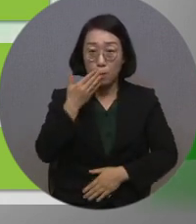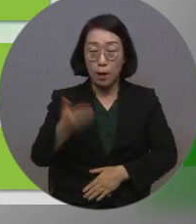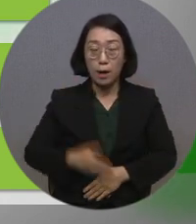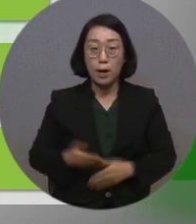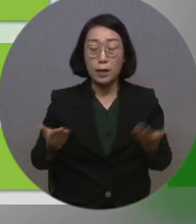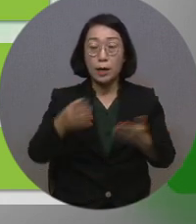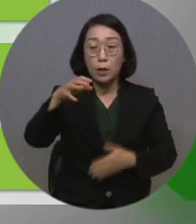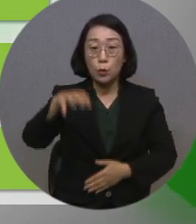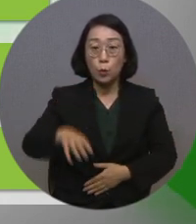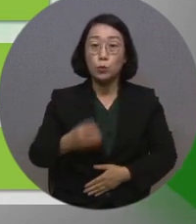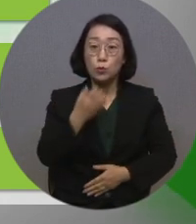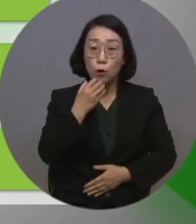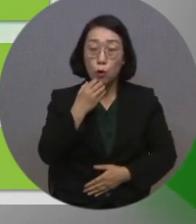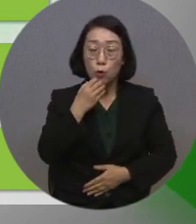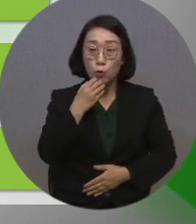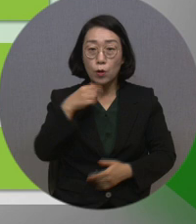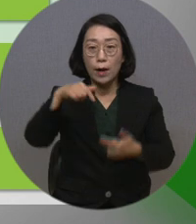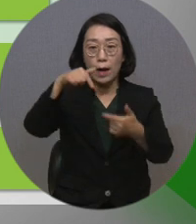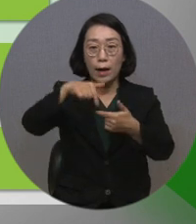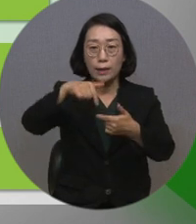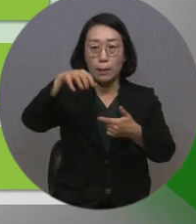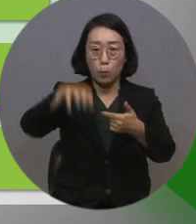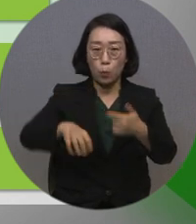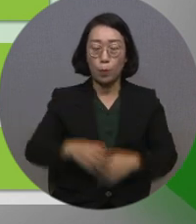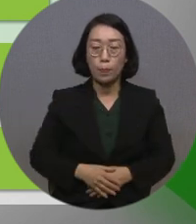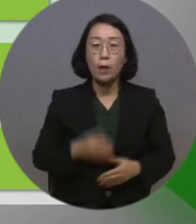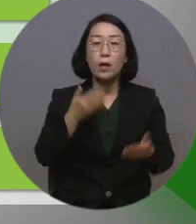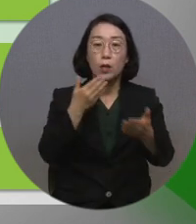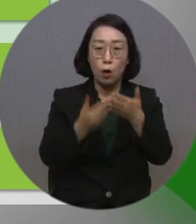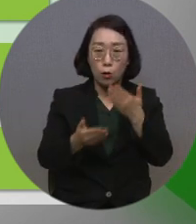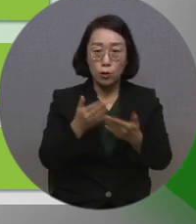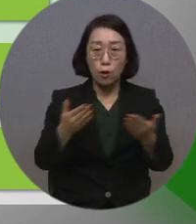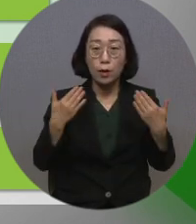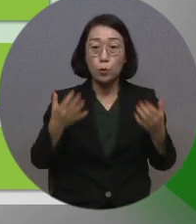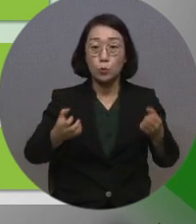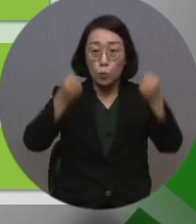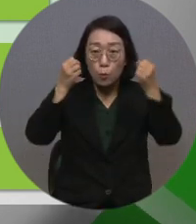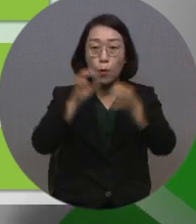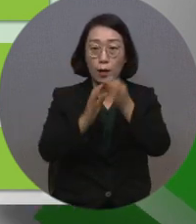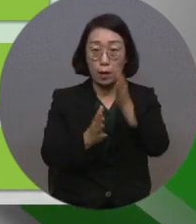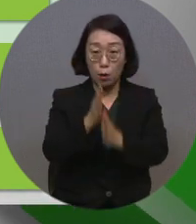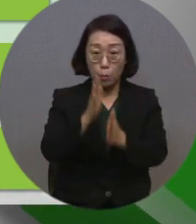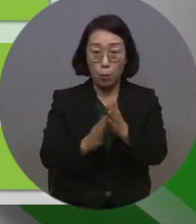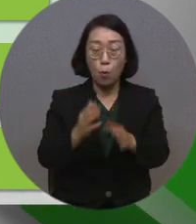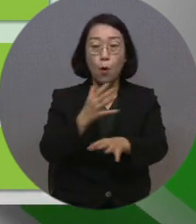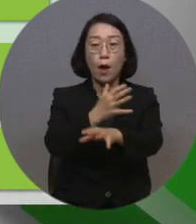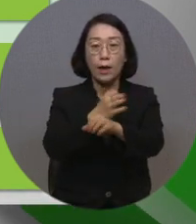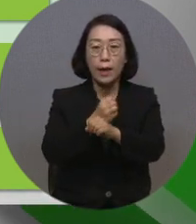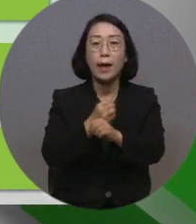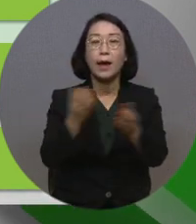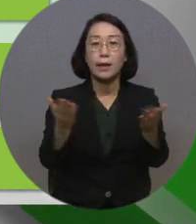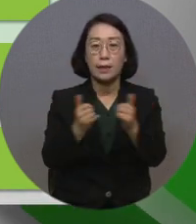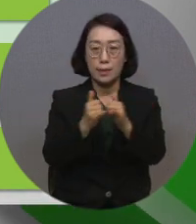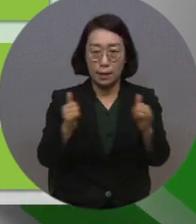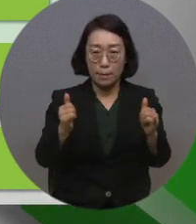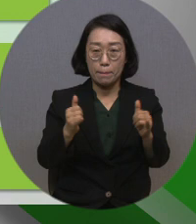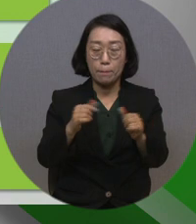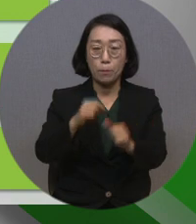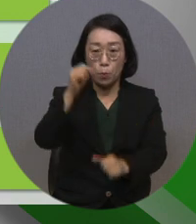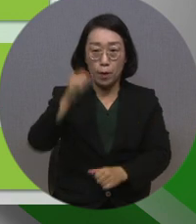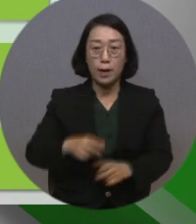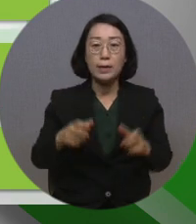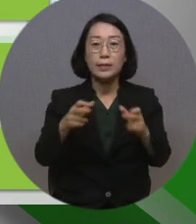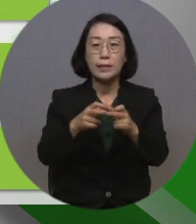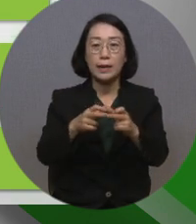근무지는 서울시 강남구입니다. 경력과 학력은 무관하며 계약직을 모집합니다.